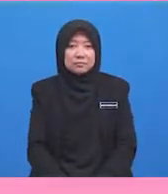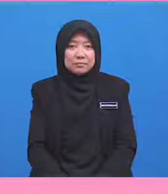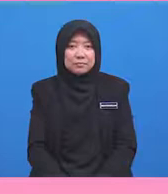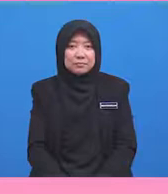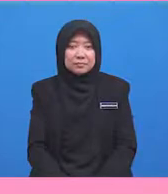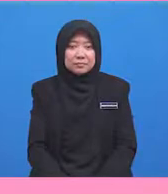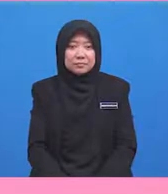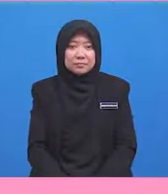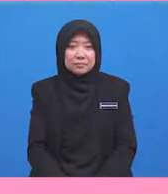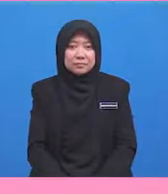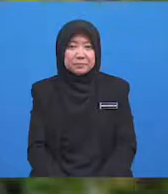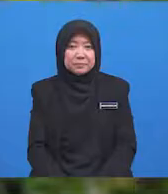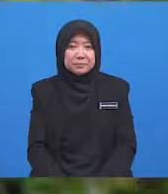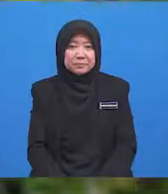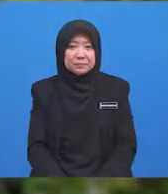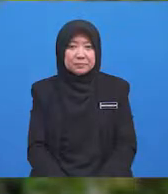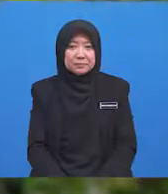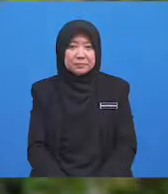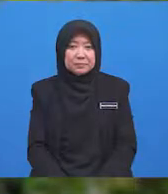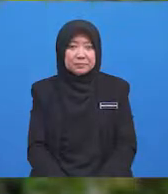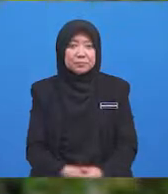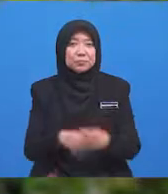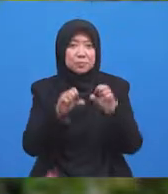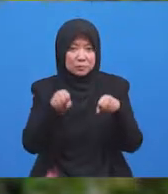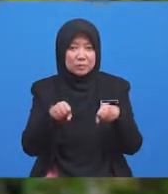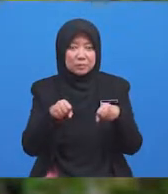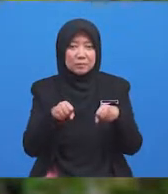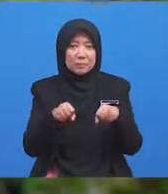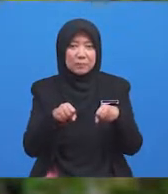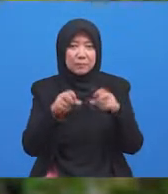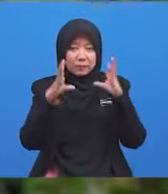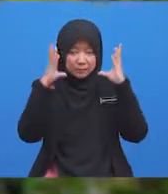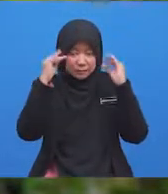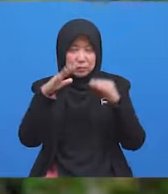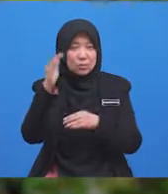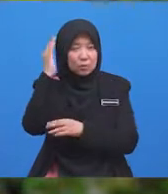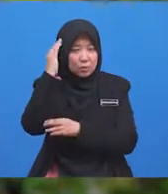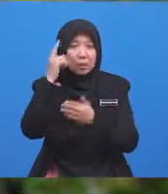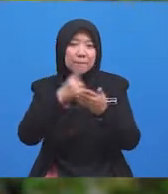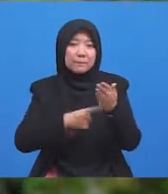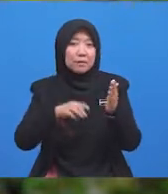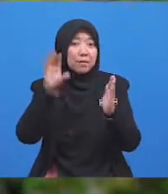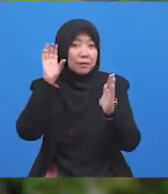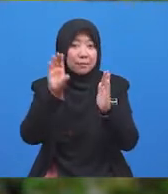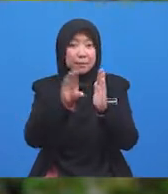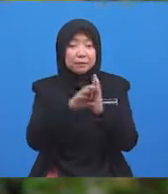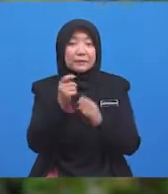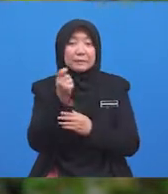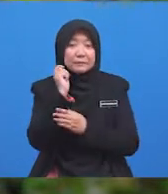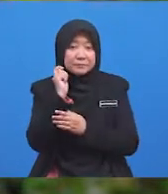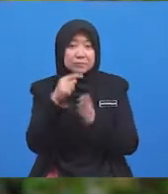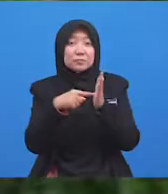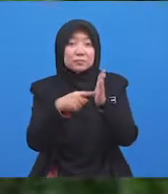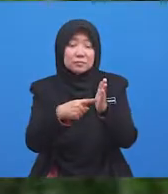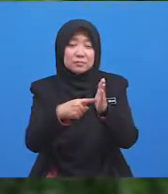Hai boleh aku tahu apakah gambar yang telah dipaparkan sebentar